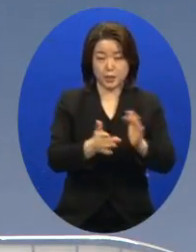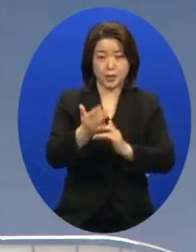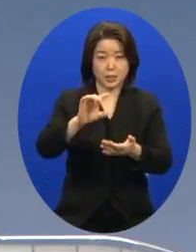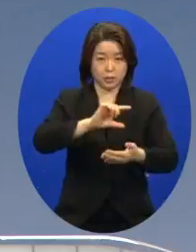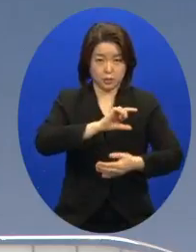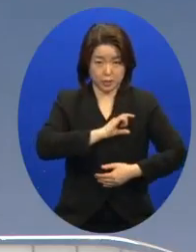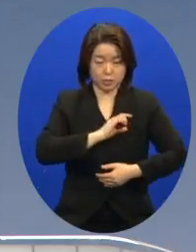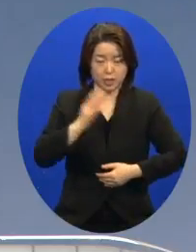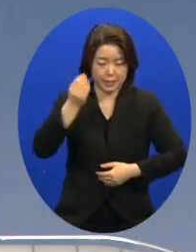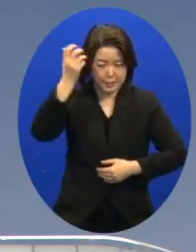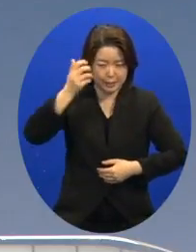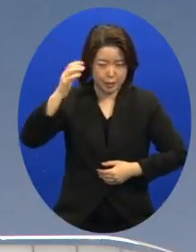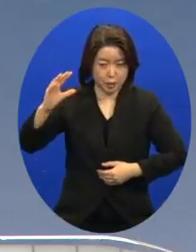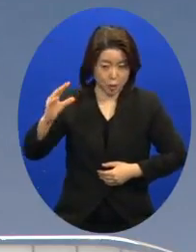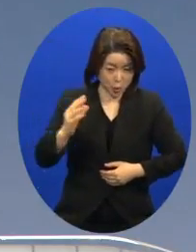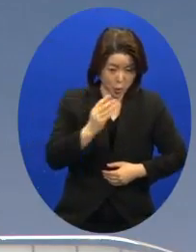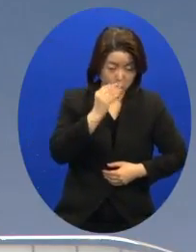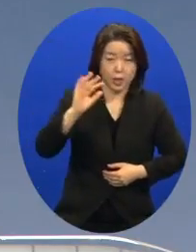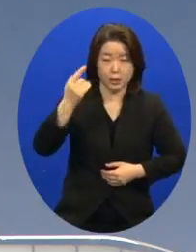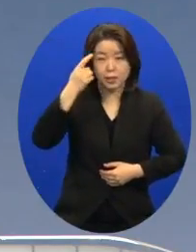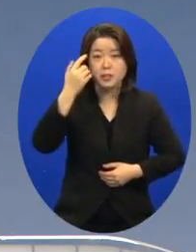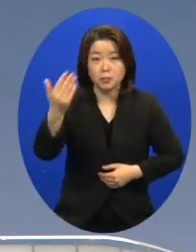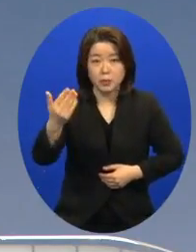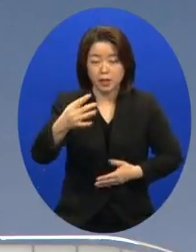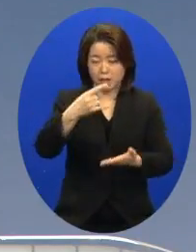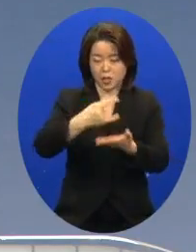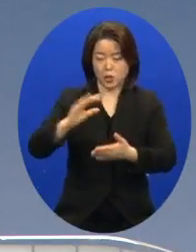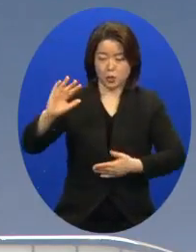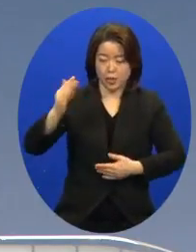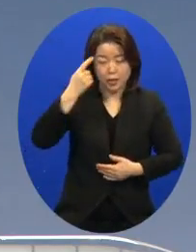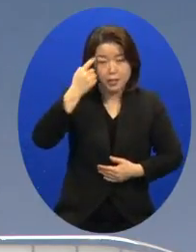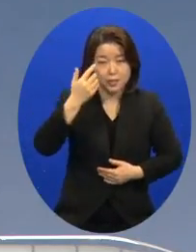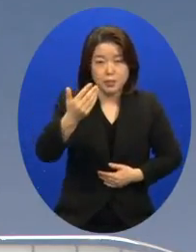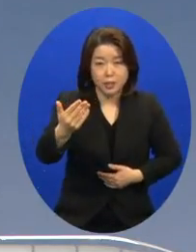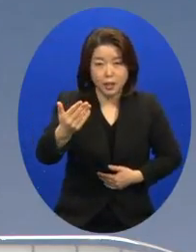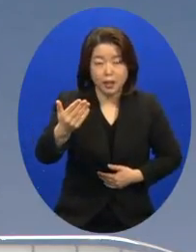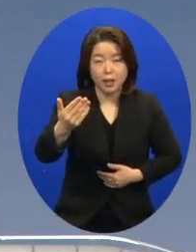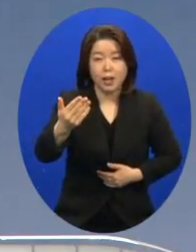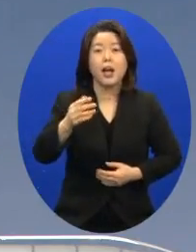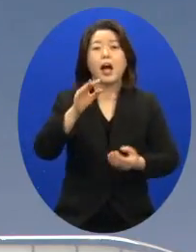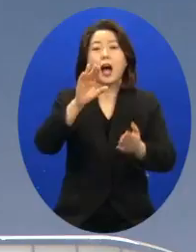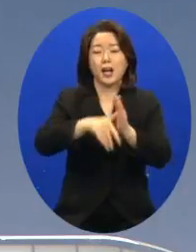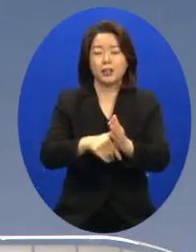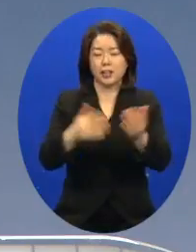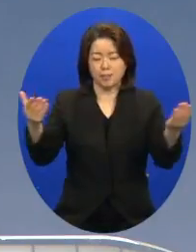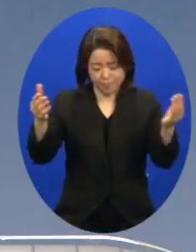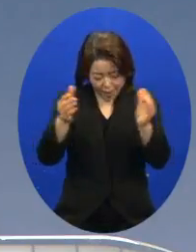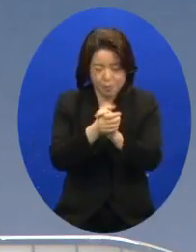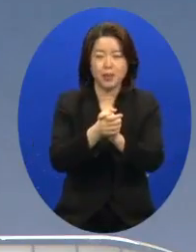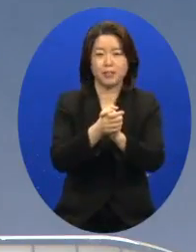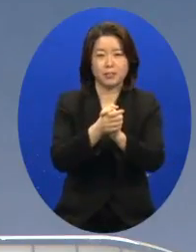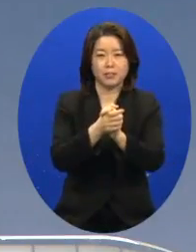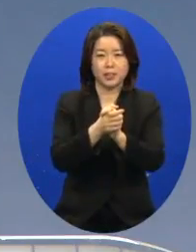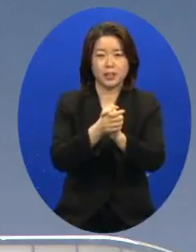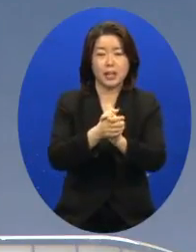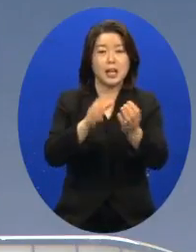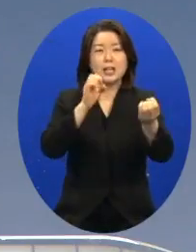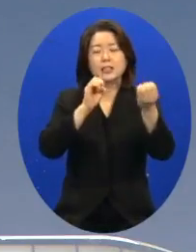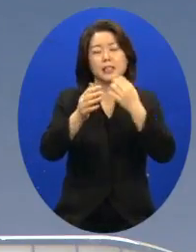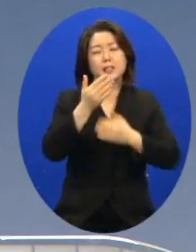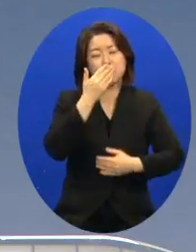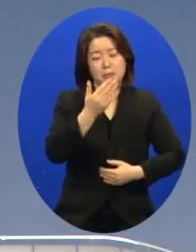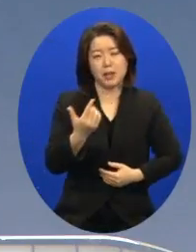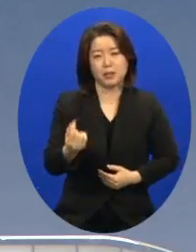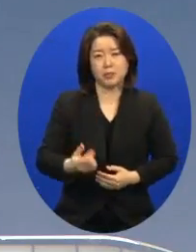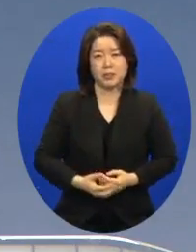성령으로 거룩하게 되었습니까 의롭게 되었습니까 랄 때 마음엔 하고 대답하게